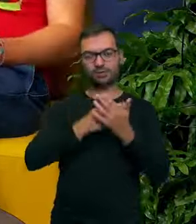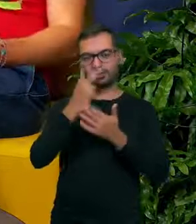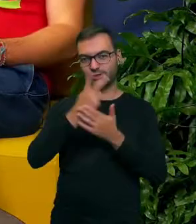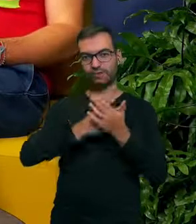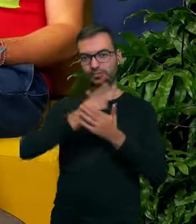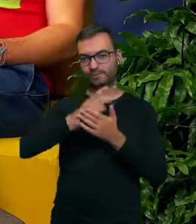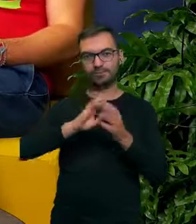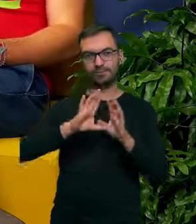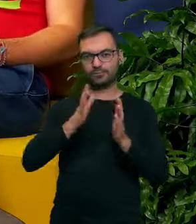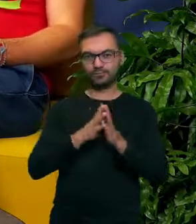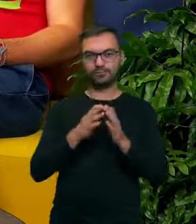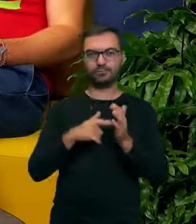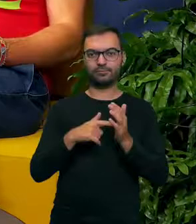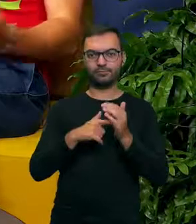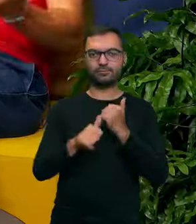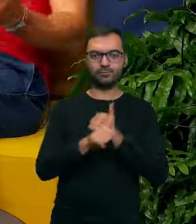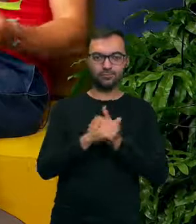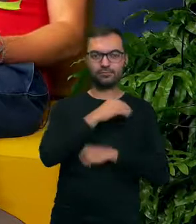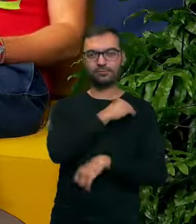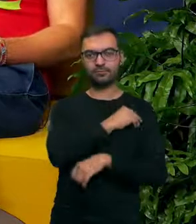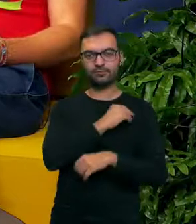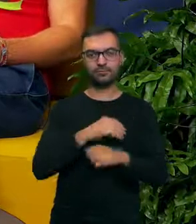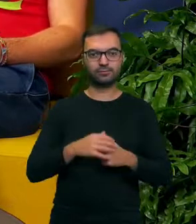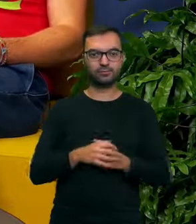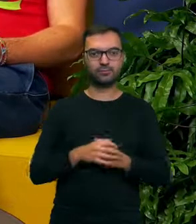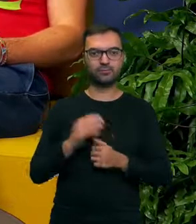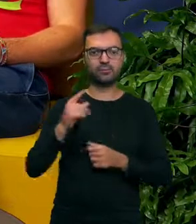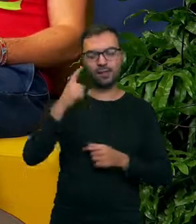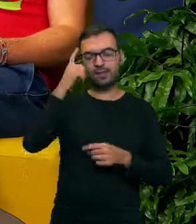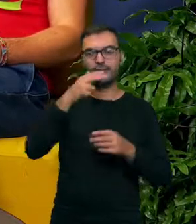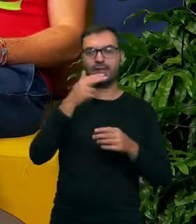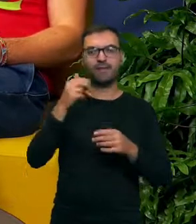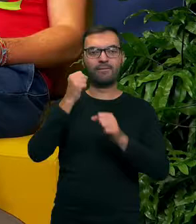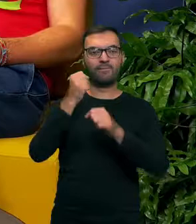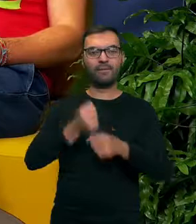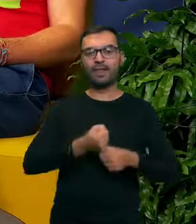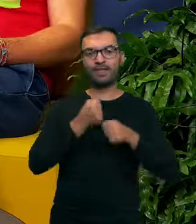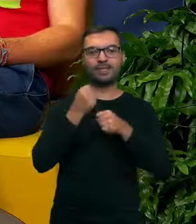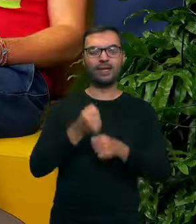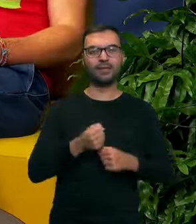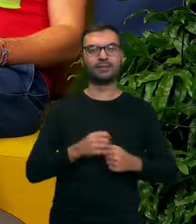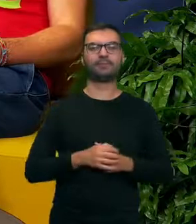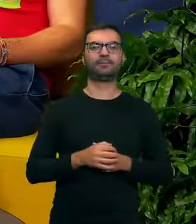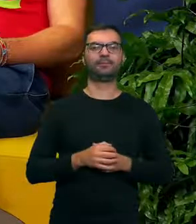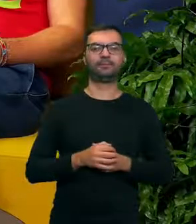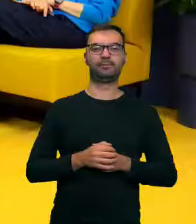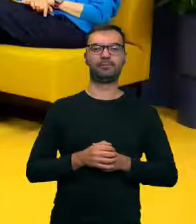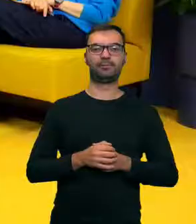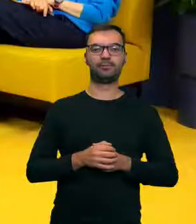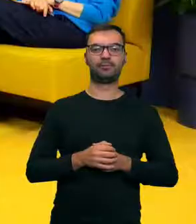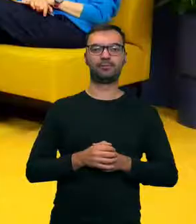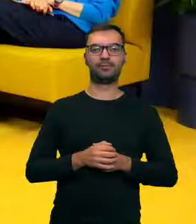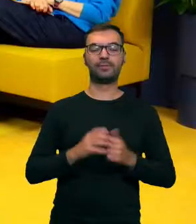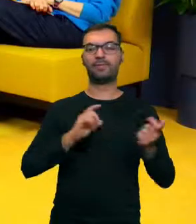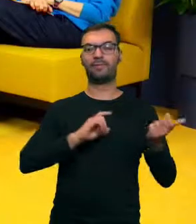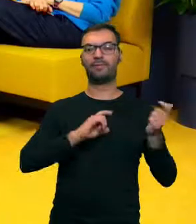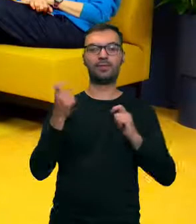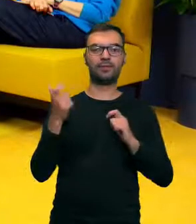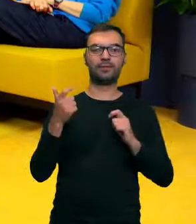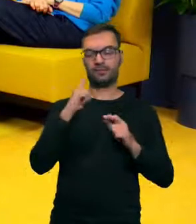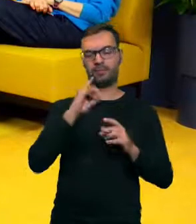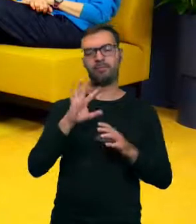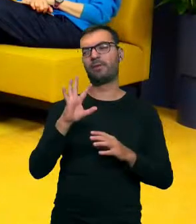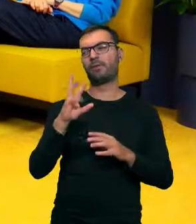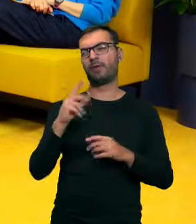przeszukiwanie tych materiałów. Chciałem jeszcze do tej Wenecji, o którą pytałeś, wrócić, bo No samo wydarzenie jakby było